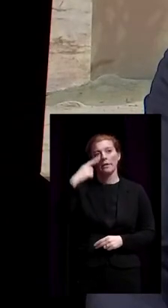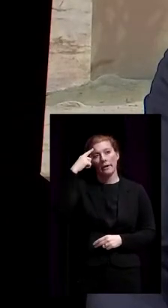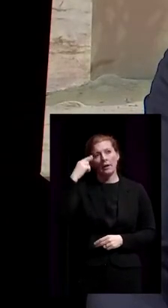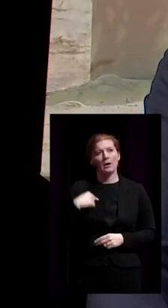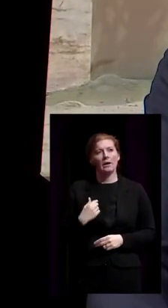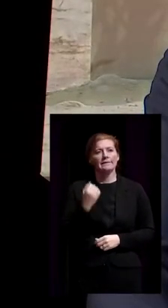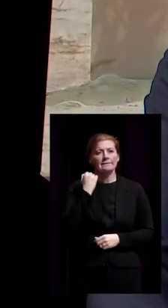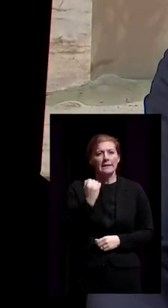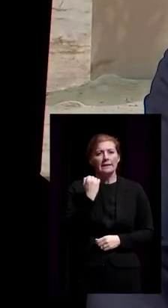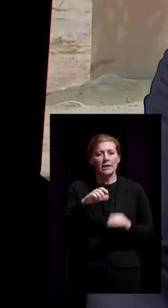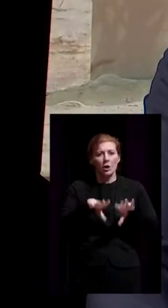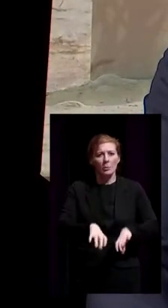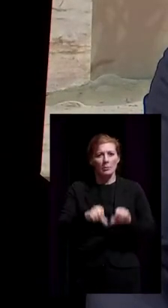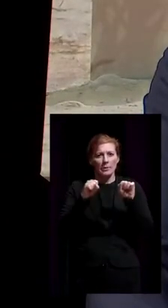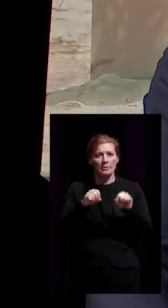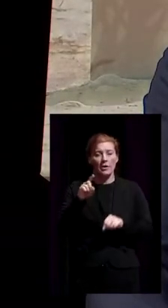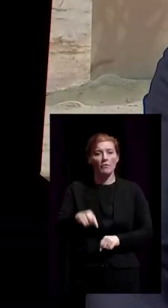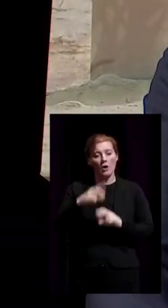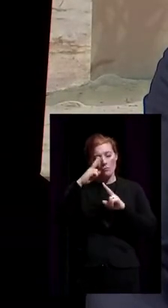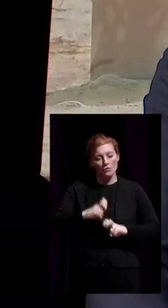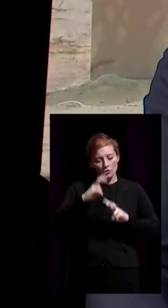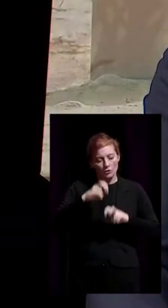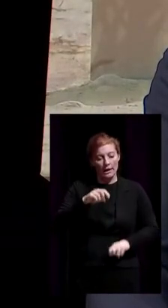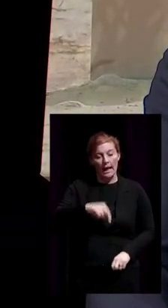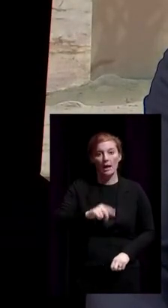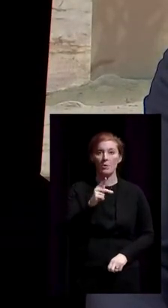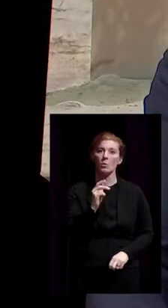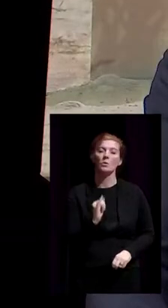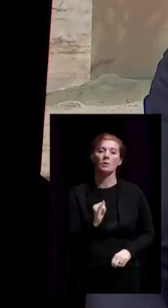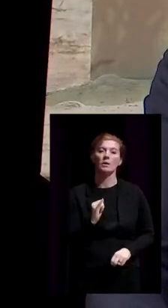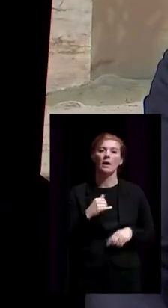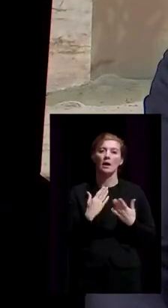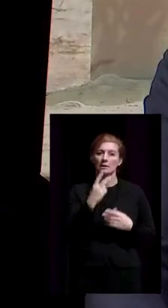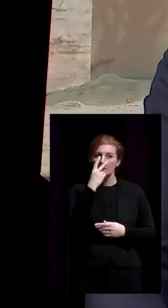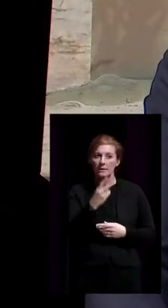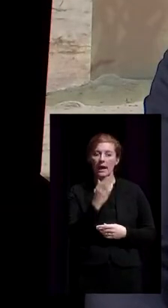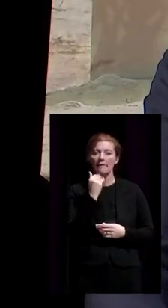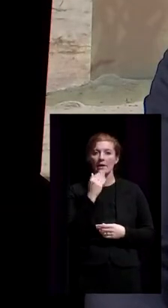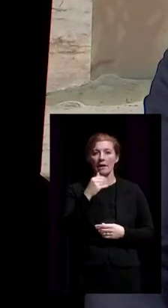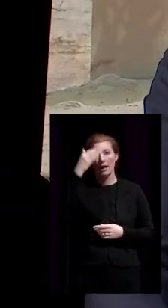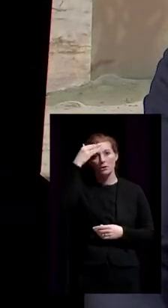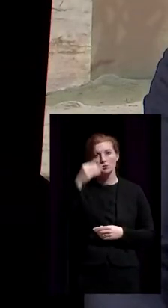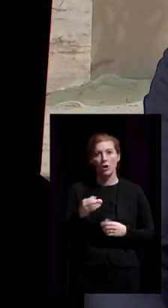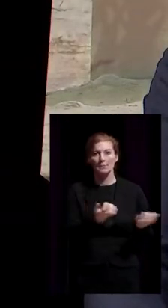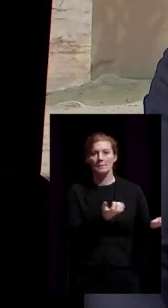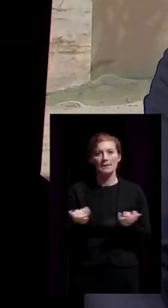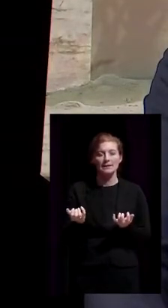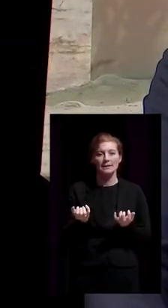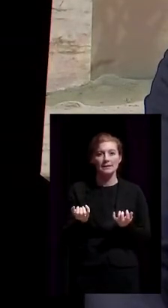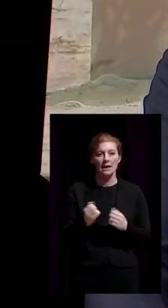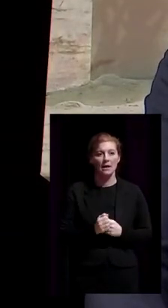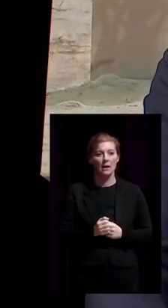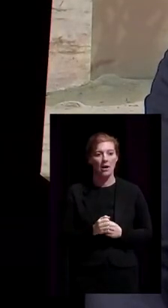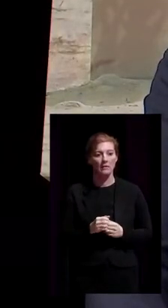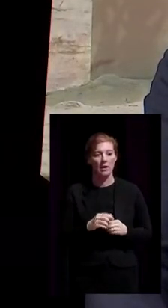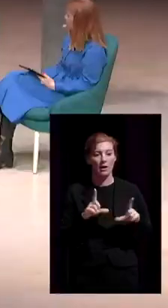en viktig uppgift för forskningen också här på KI, det är att se vilka kunskapsluckor är det som är avtäckt nu i